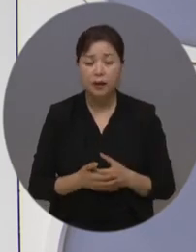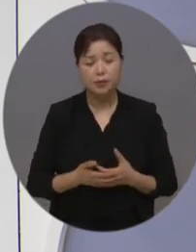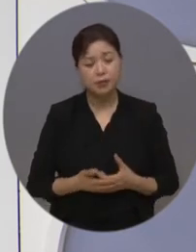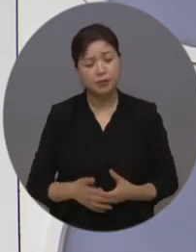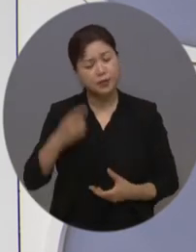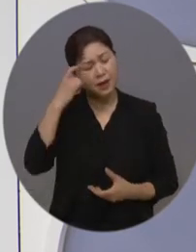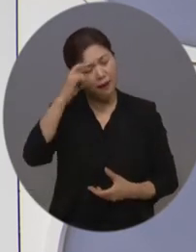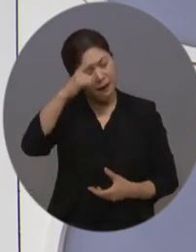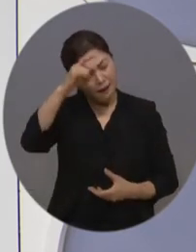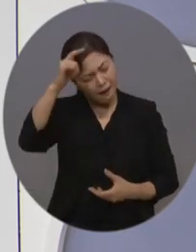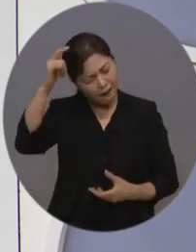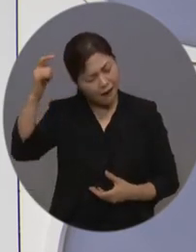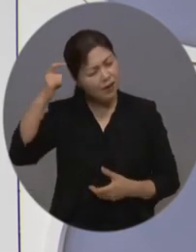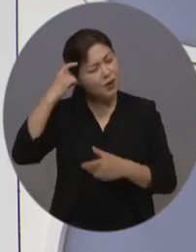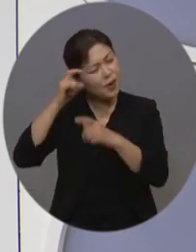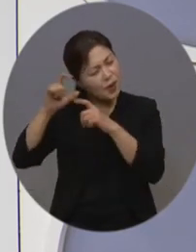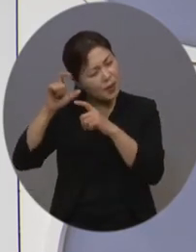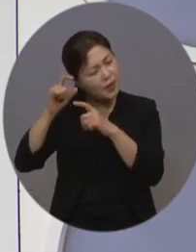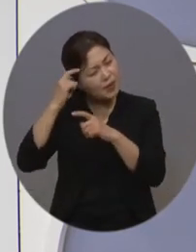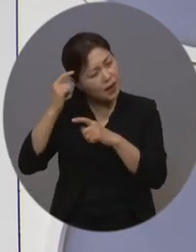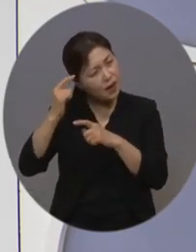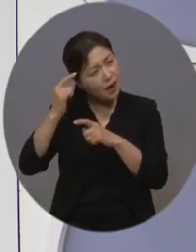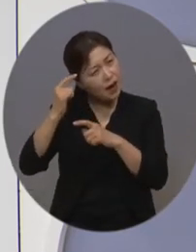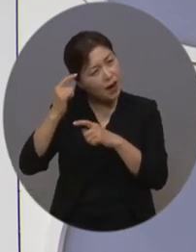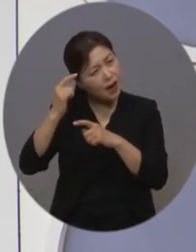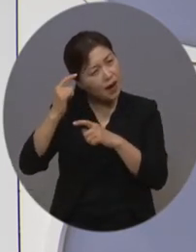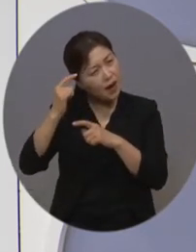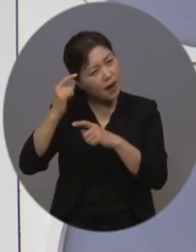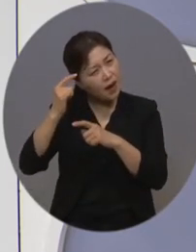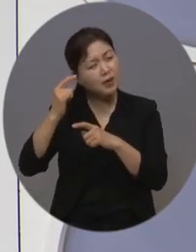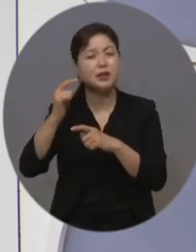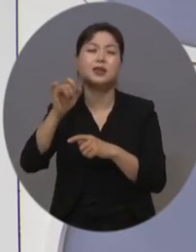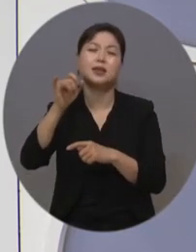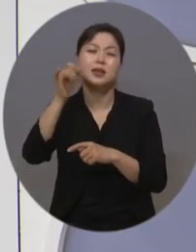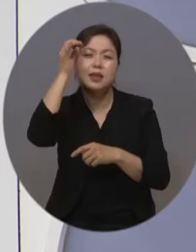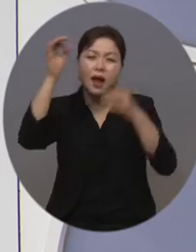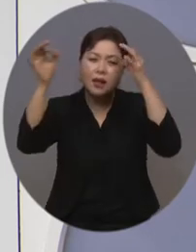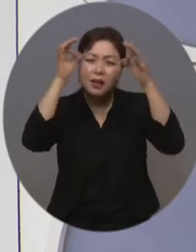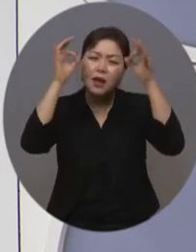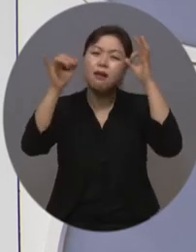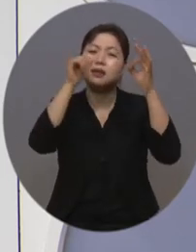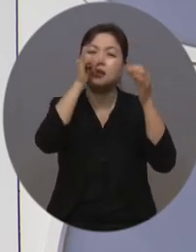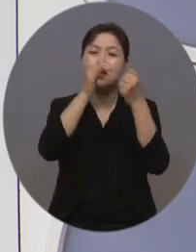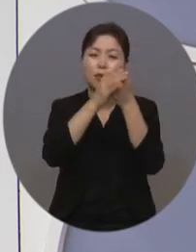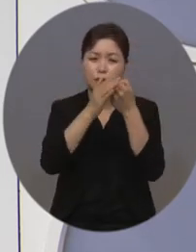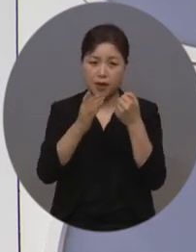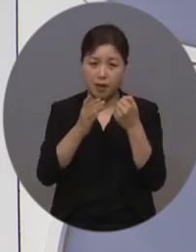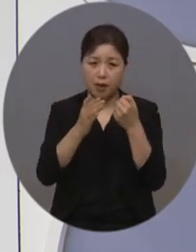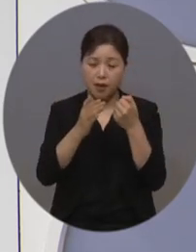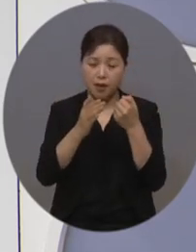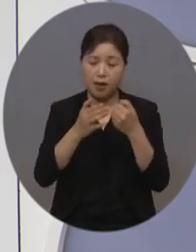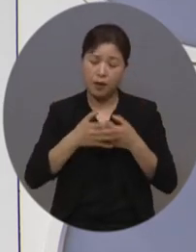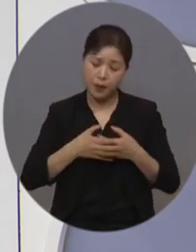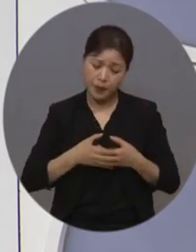안 된다. 그렇죠. 그런데 이거는 명상이라는 것은 잡념이 떠오르는 게 정상입니다. 왜